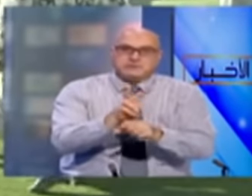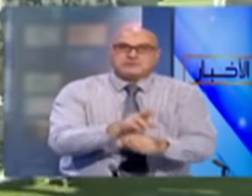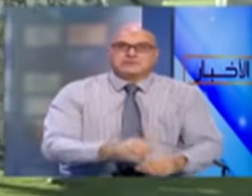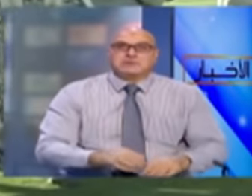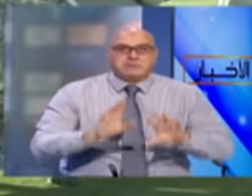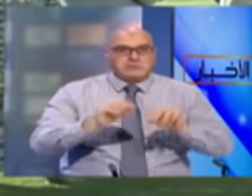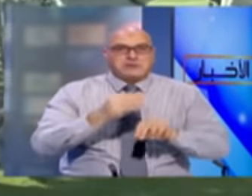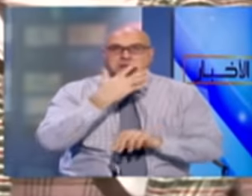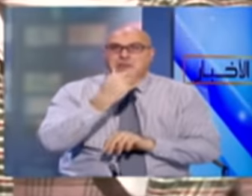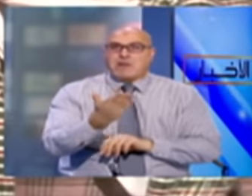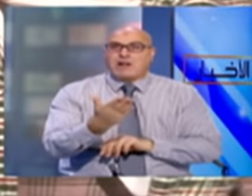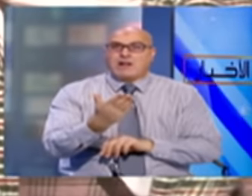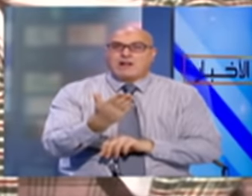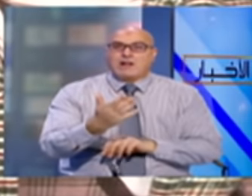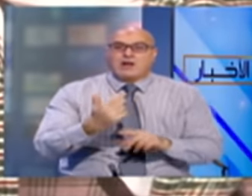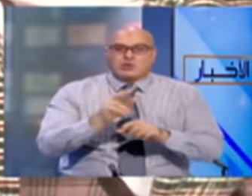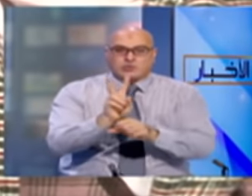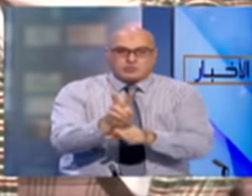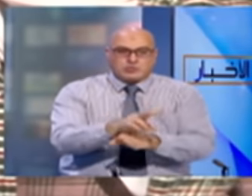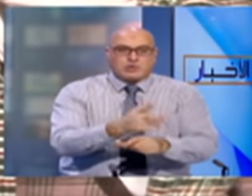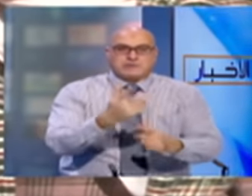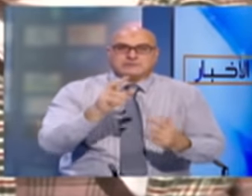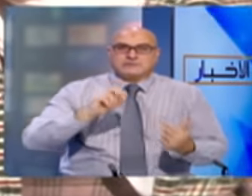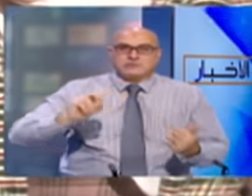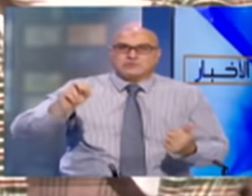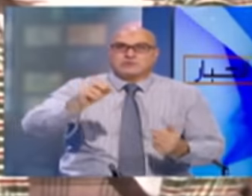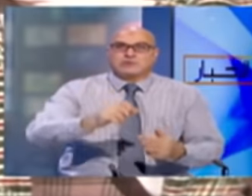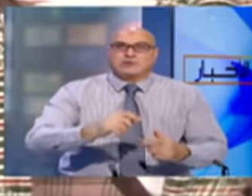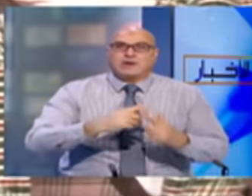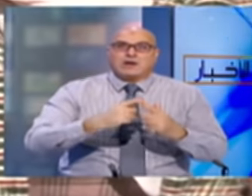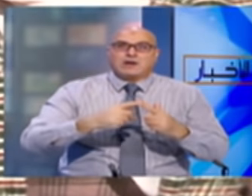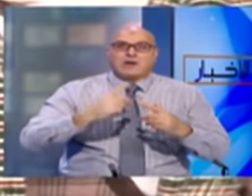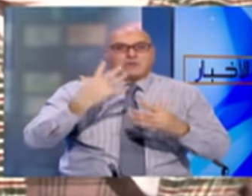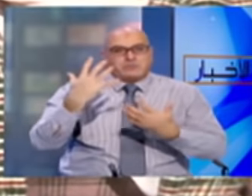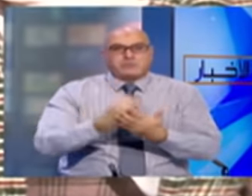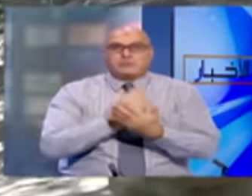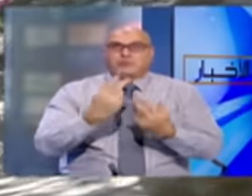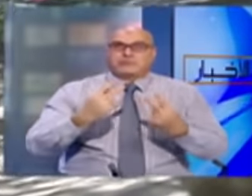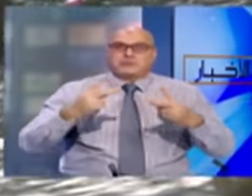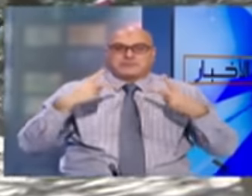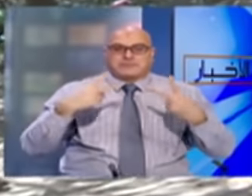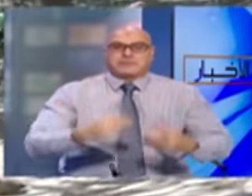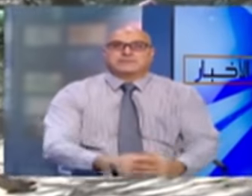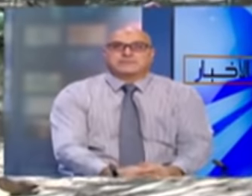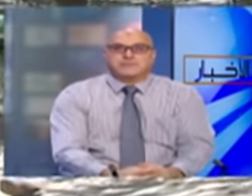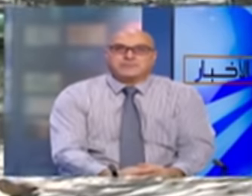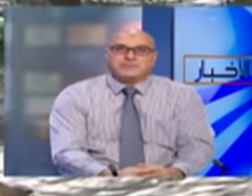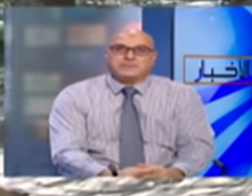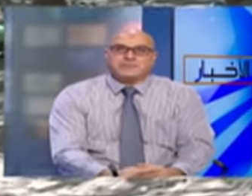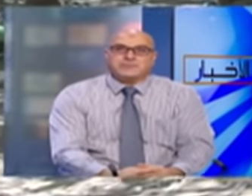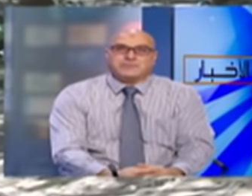مليحه سياحيه بامتياز، انجور لهنا نتنفسوا متنفس بالنسبه للعائلات.